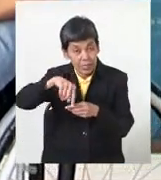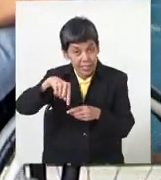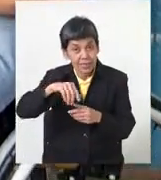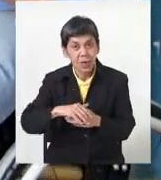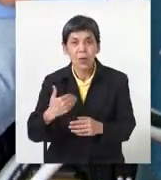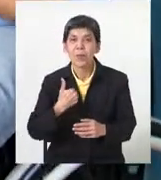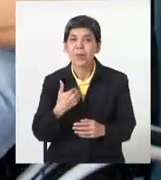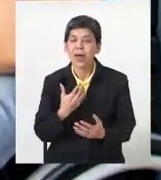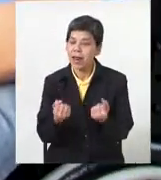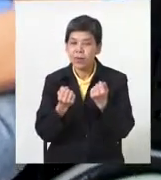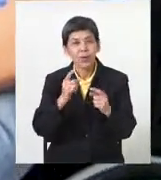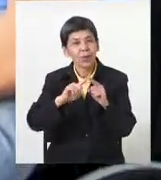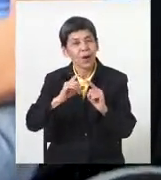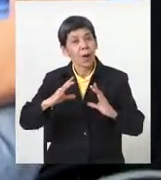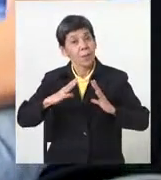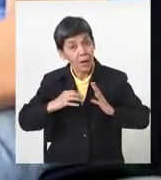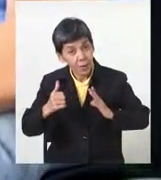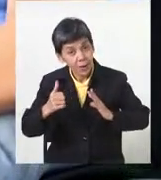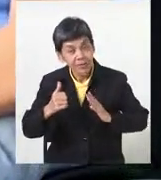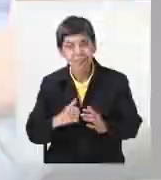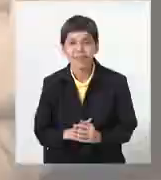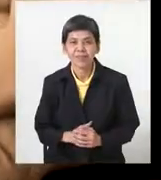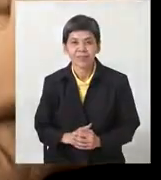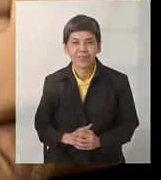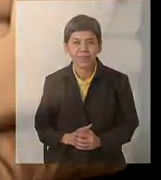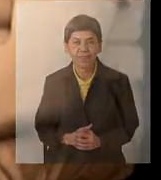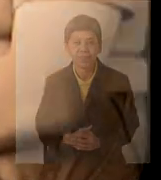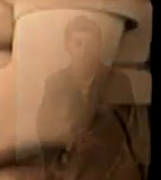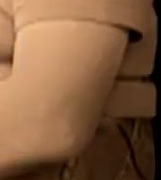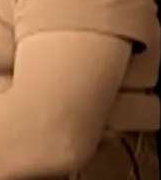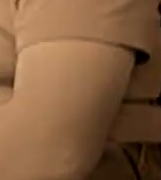แงนี้นี่ตอนนี้เปิดรับให้คนทั่วไปได้มาพักได้หรือยัง